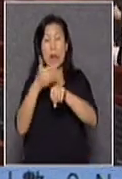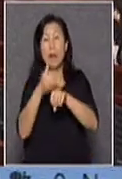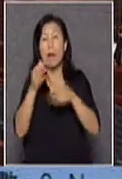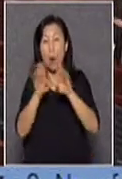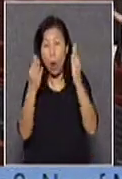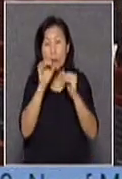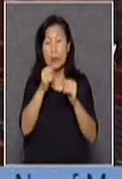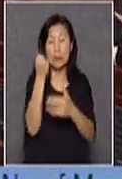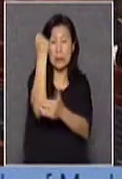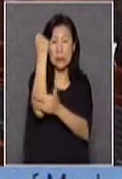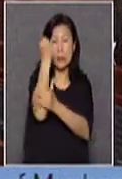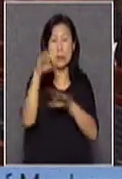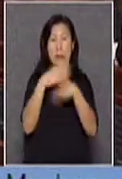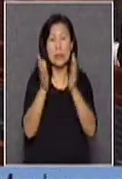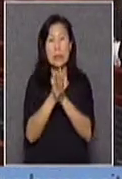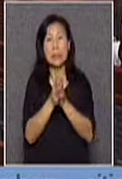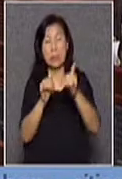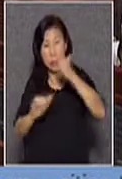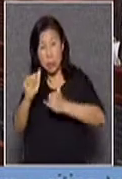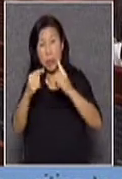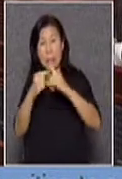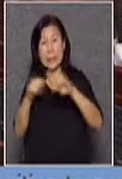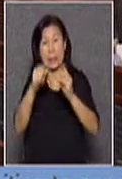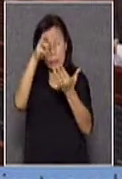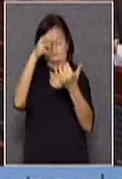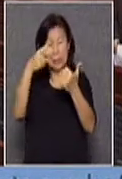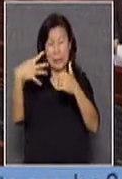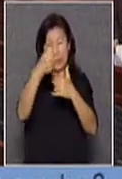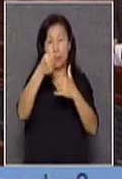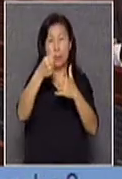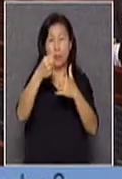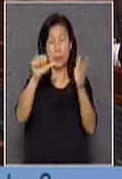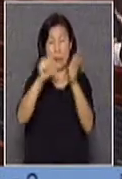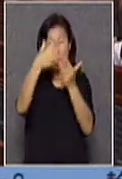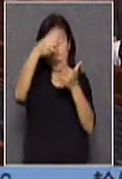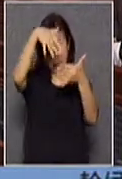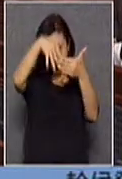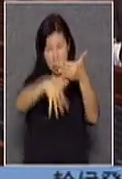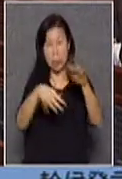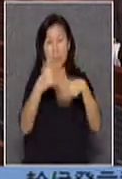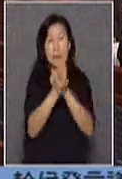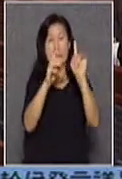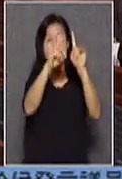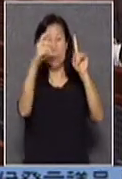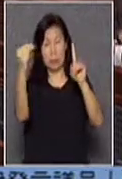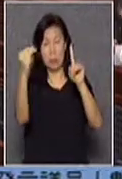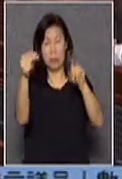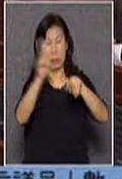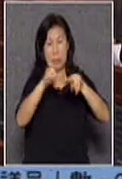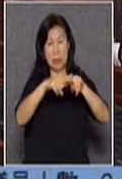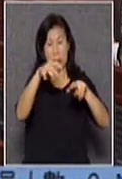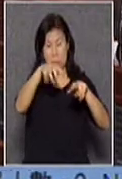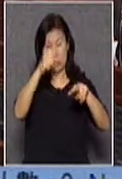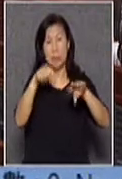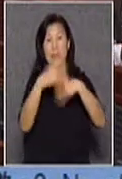哋係反對整個原居民組織架構，即係嗰個特權啊。即係你根本97回歸之後咧，啊應該已經冇